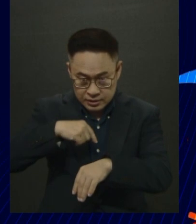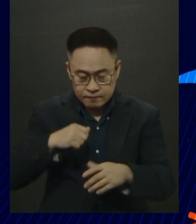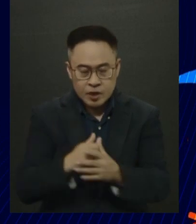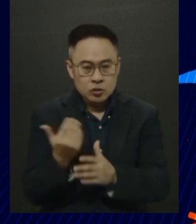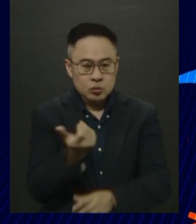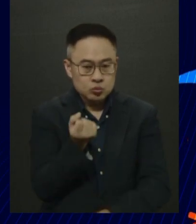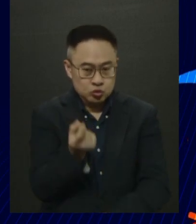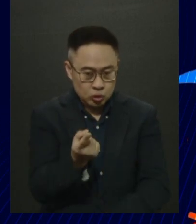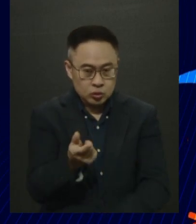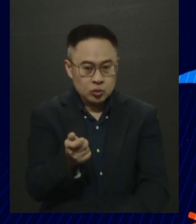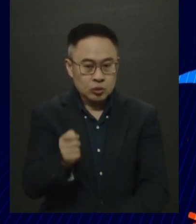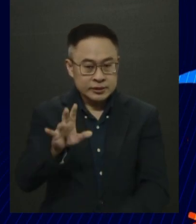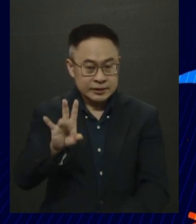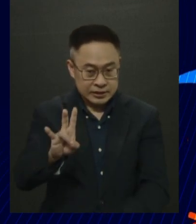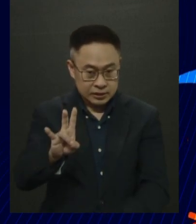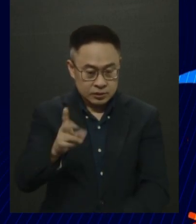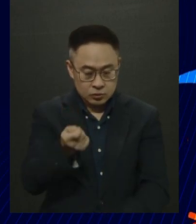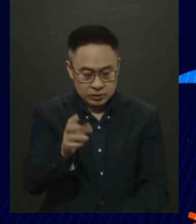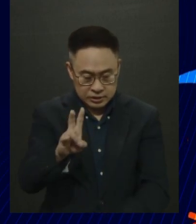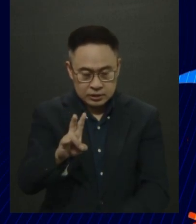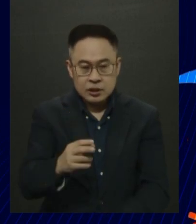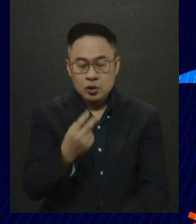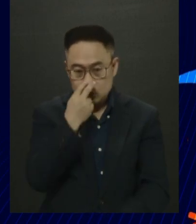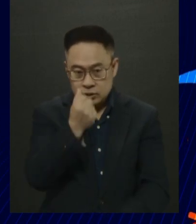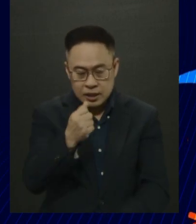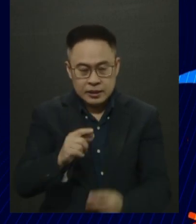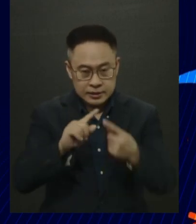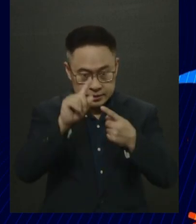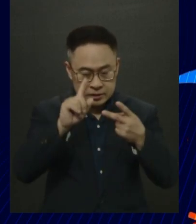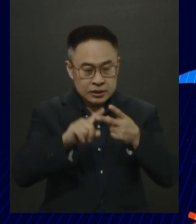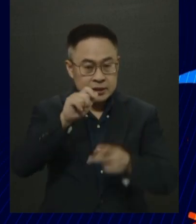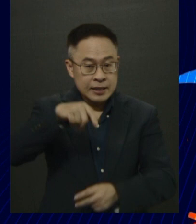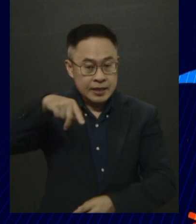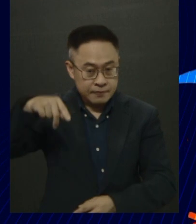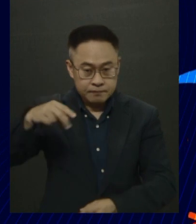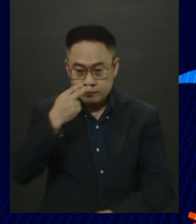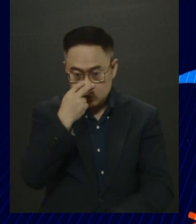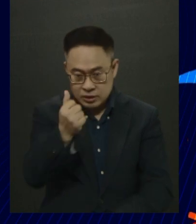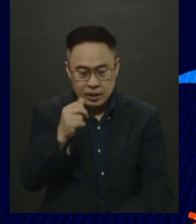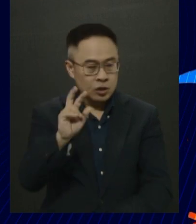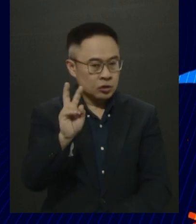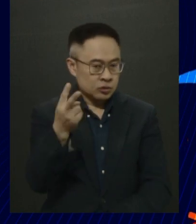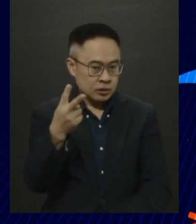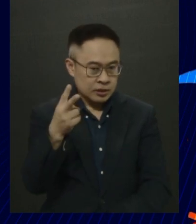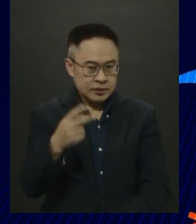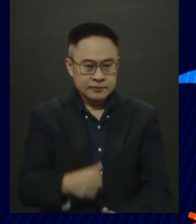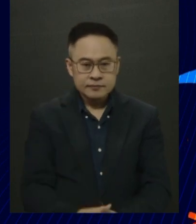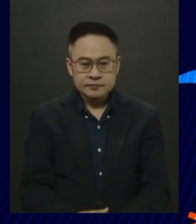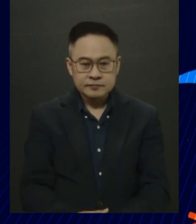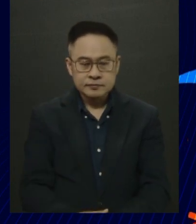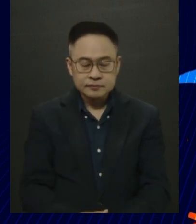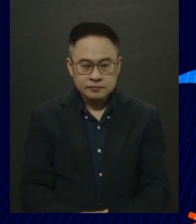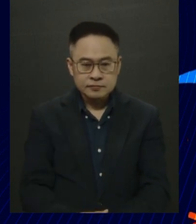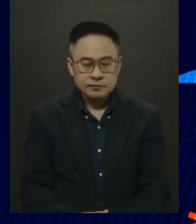ดผ่านทางทีสปอร์ต7ทั้งทางหน้าจอทีวีกดเลข7ดูทีสปอร์ต7และทางออนไลน์ก็คือทางแอปพลิเคชันทีสปอร์ต7นะครับ